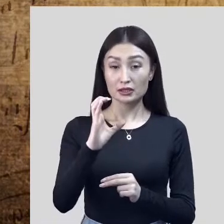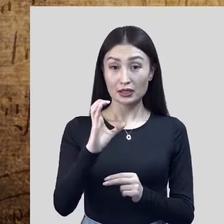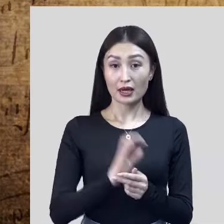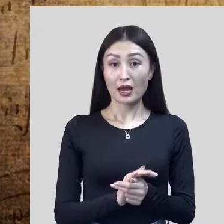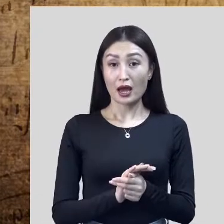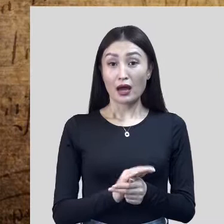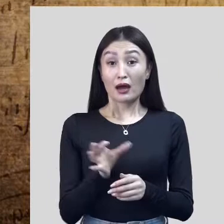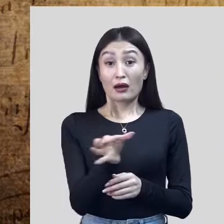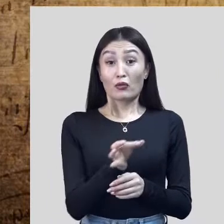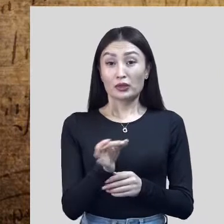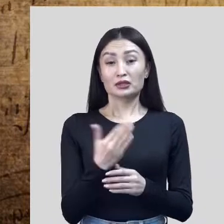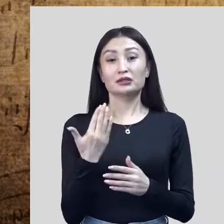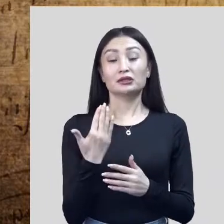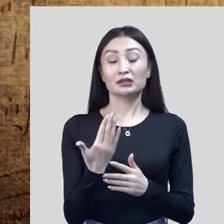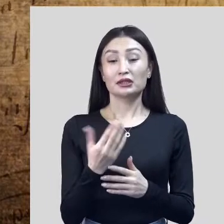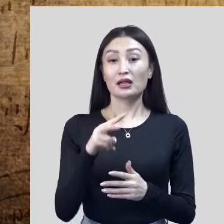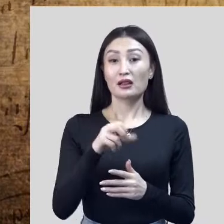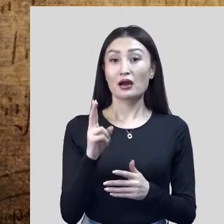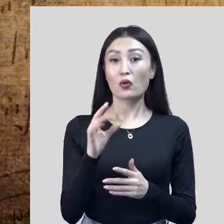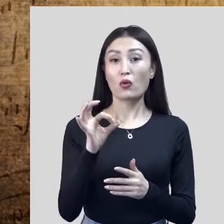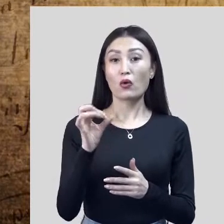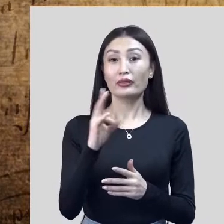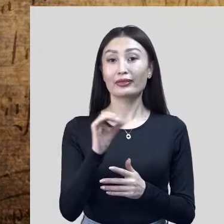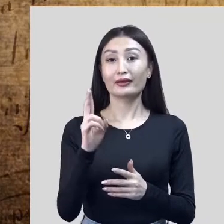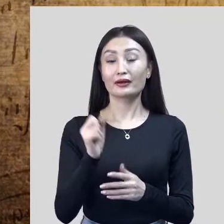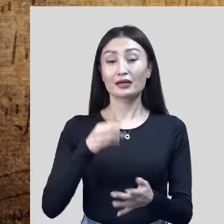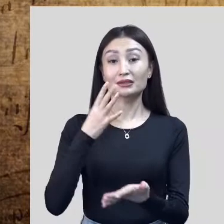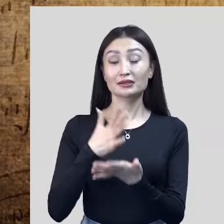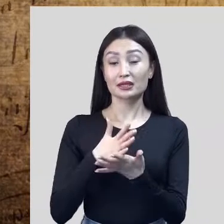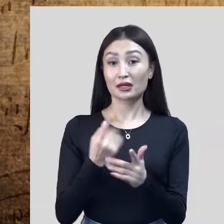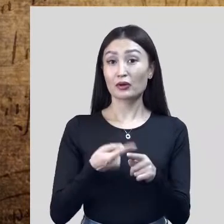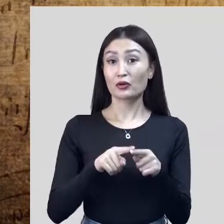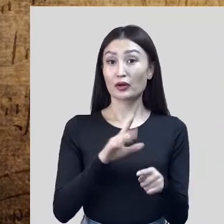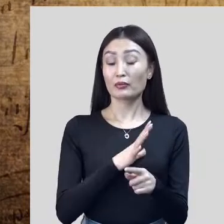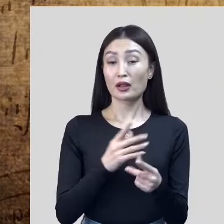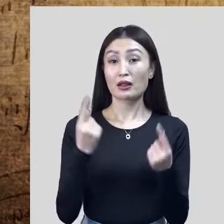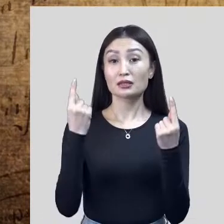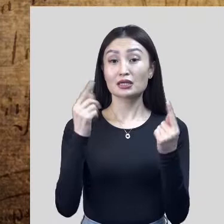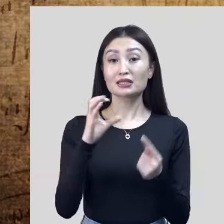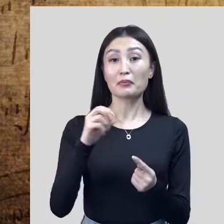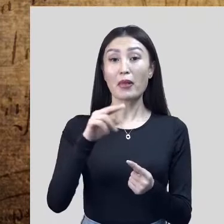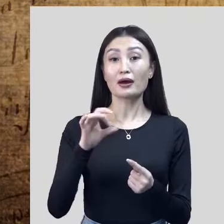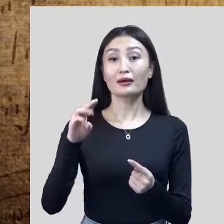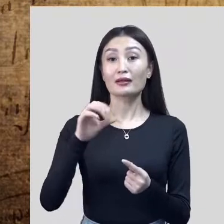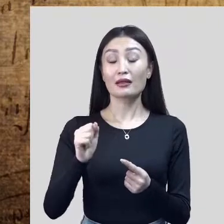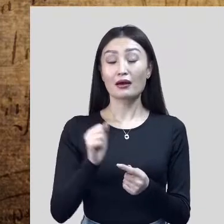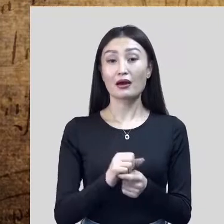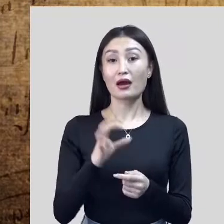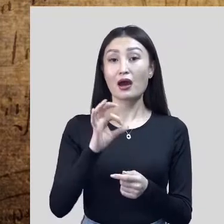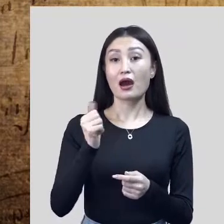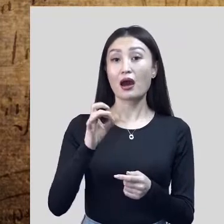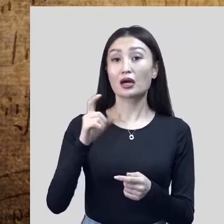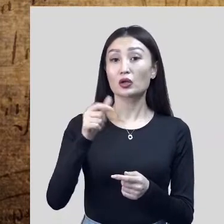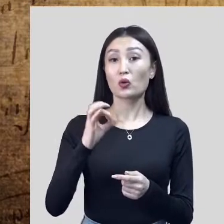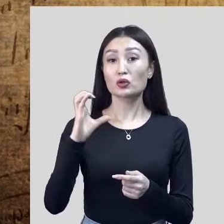Наиболее значительной областью Пелопоннеса – Лаконика, центром которой была знаменитая Спарта, Арголида с